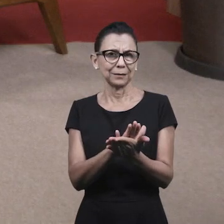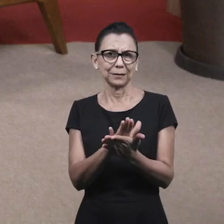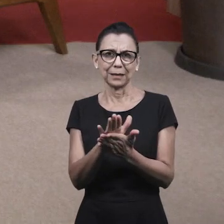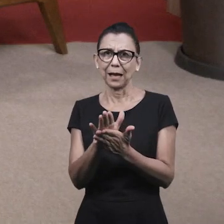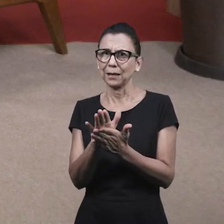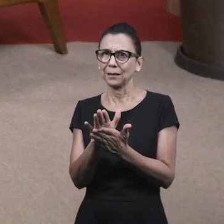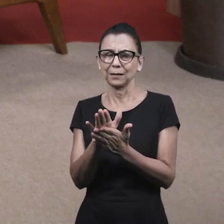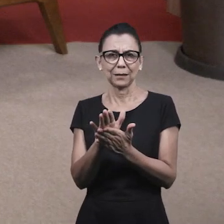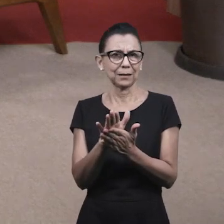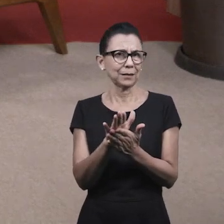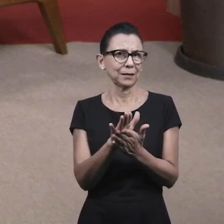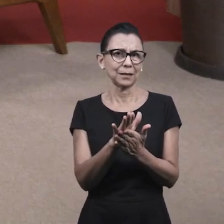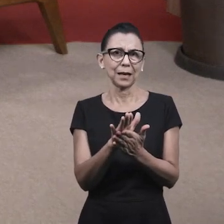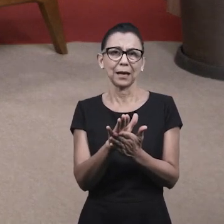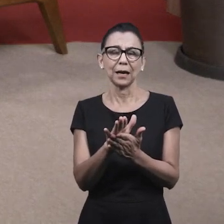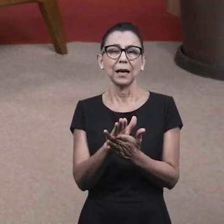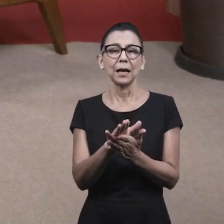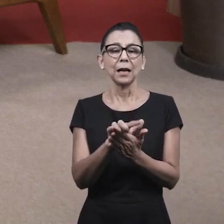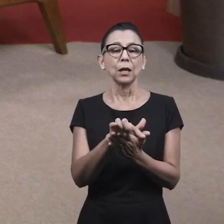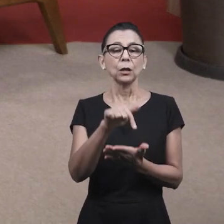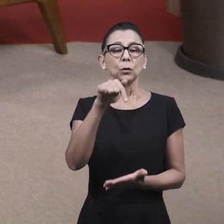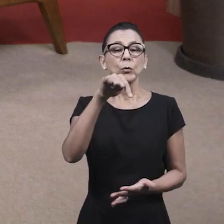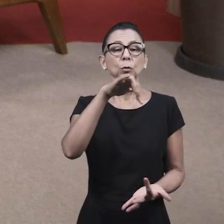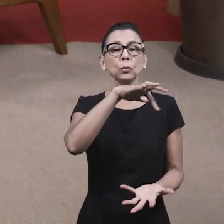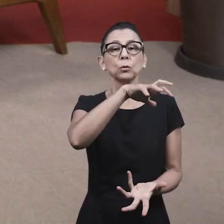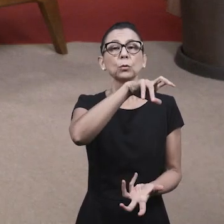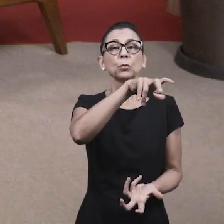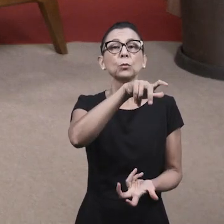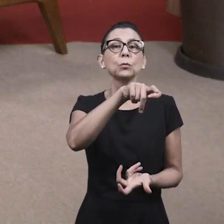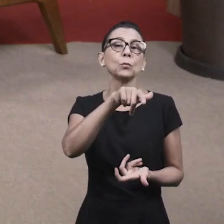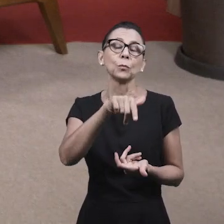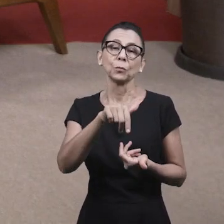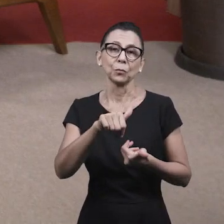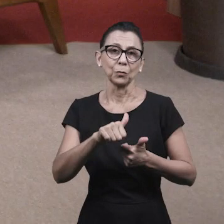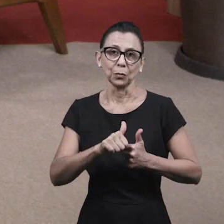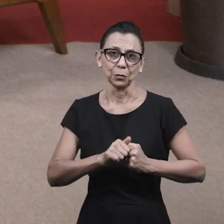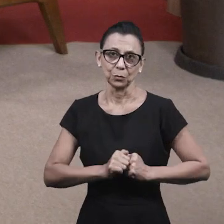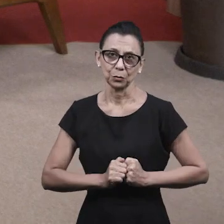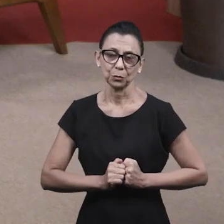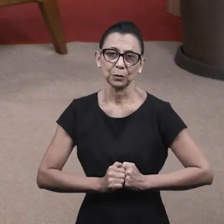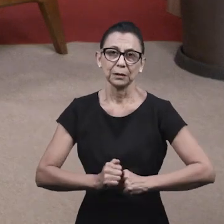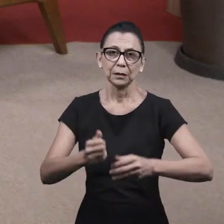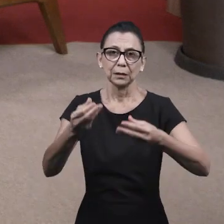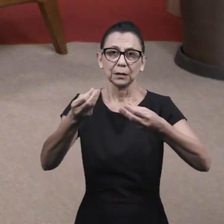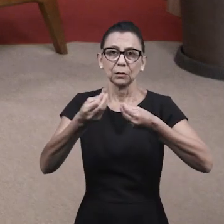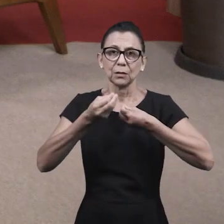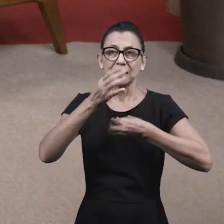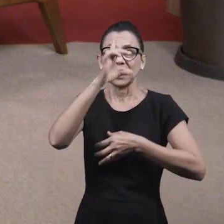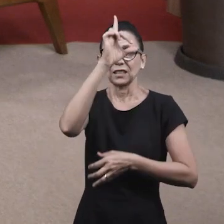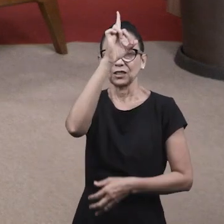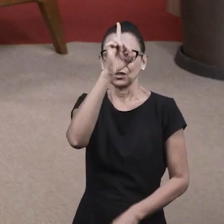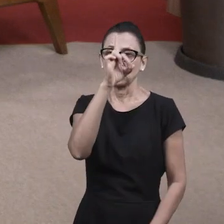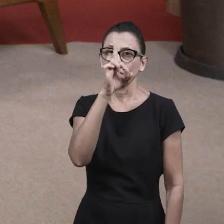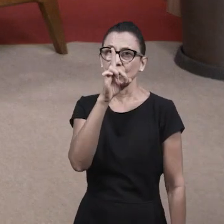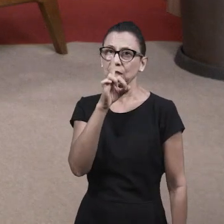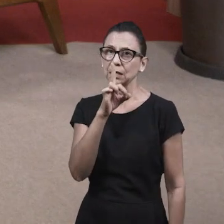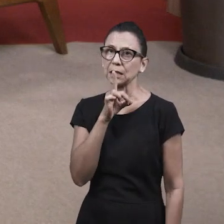personne, ni aucune chose, rien, sur la face de la terre qui